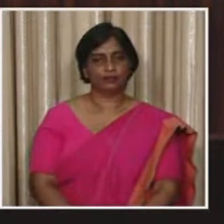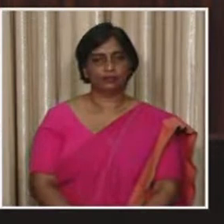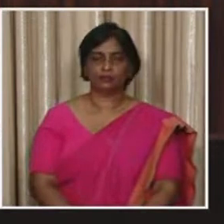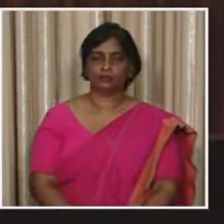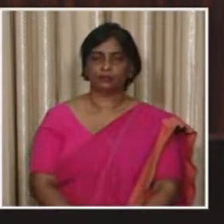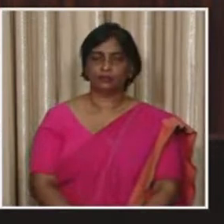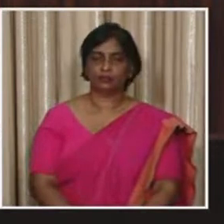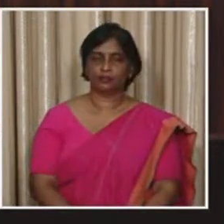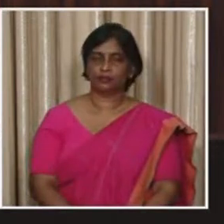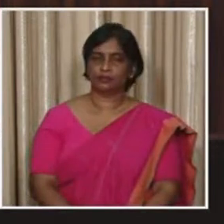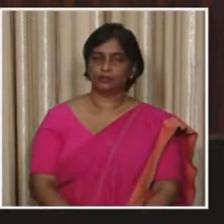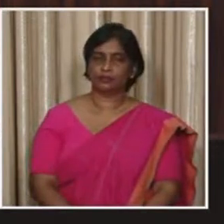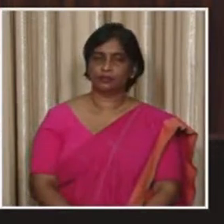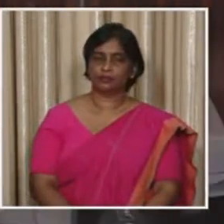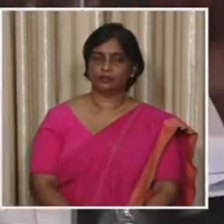පස්සේ. ඔව් කිරියල් මැතිතුමා.